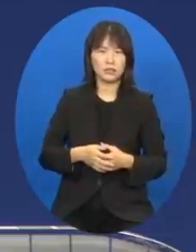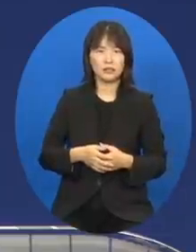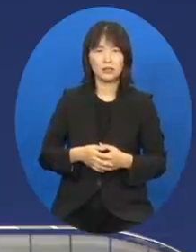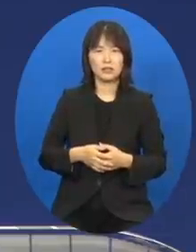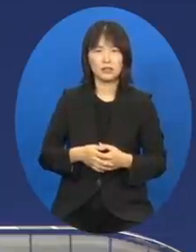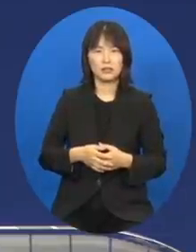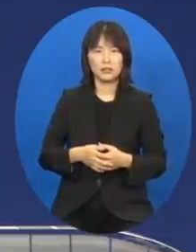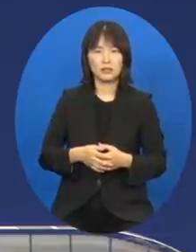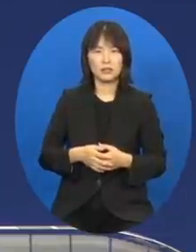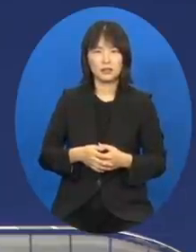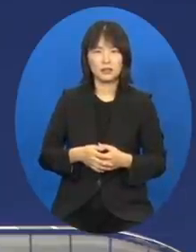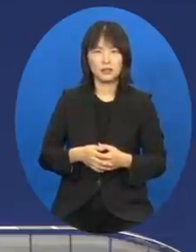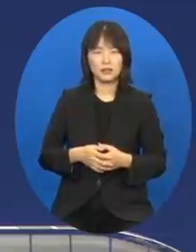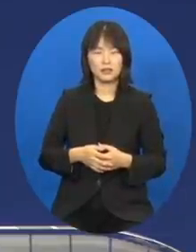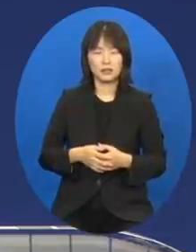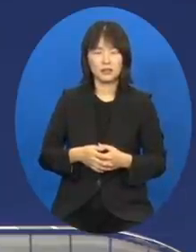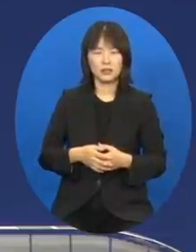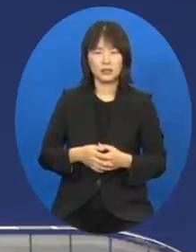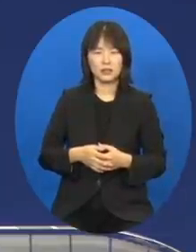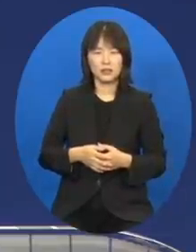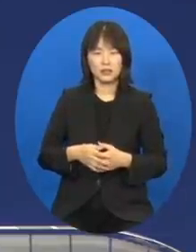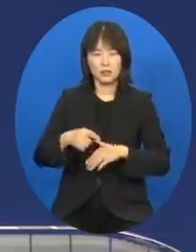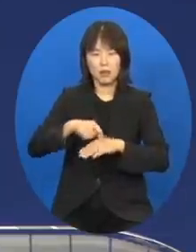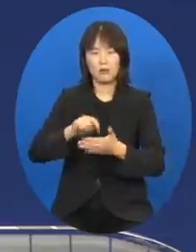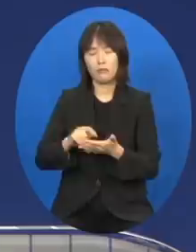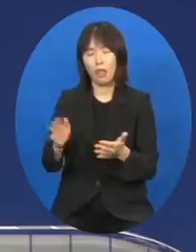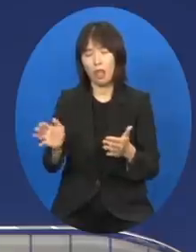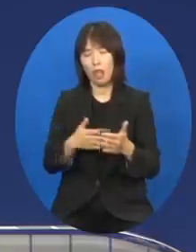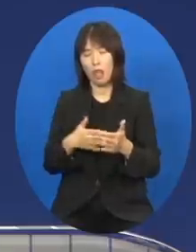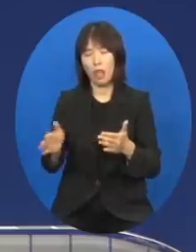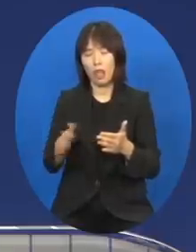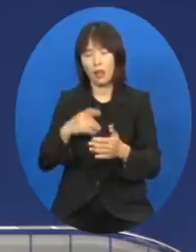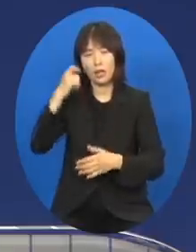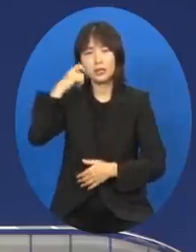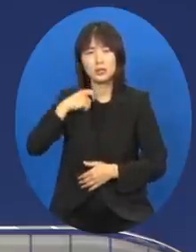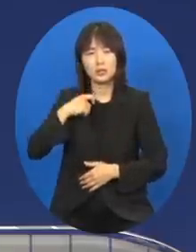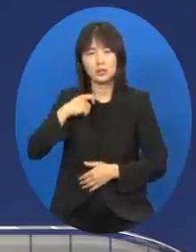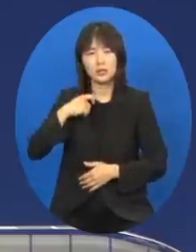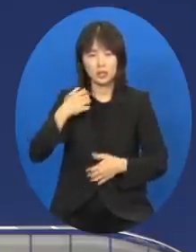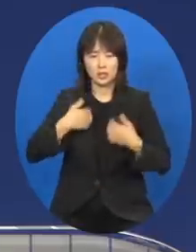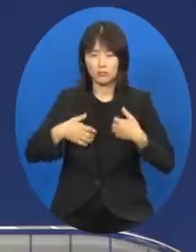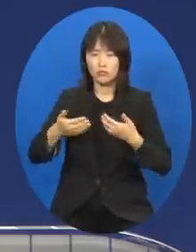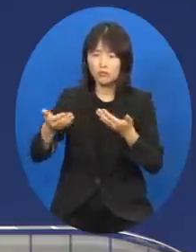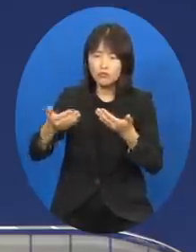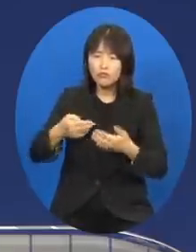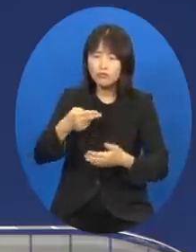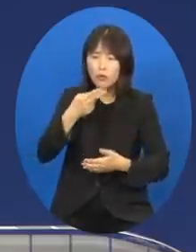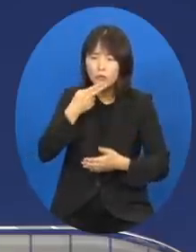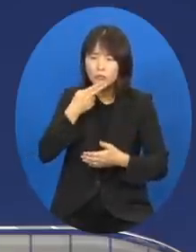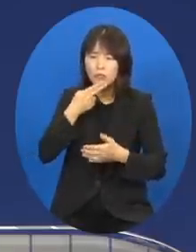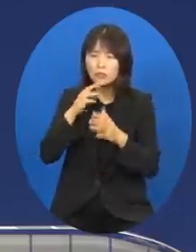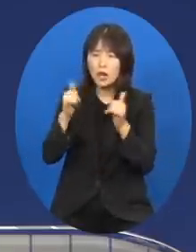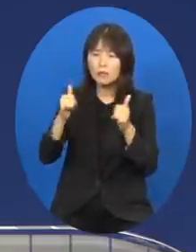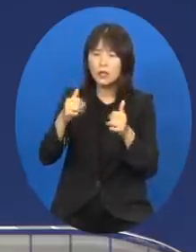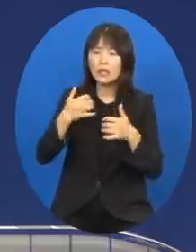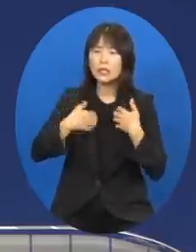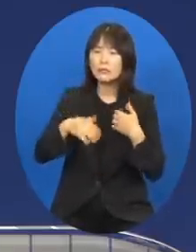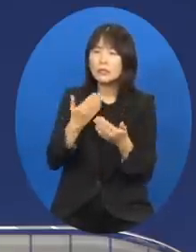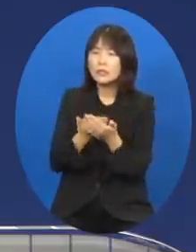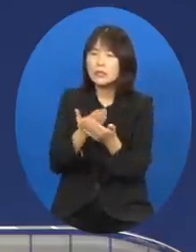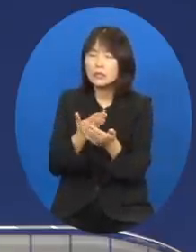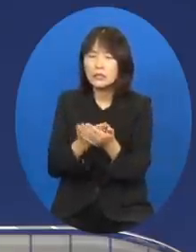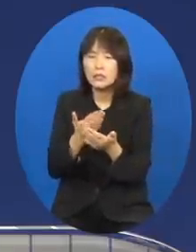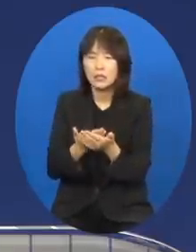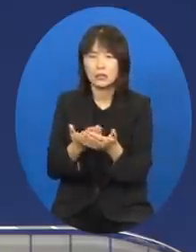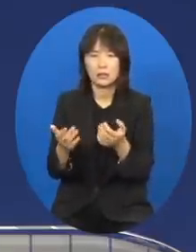그러니까 너무 허무해지는 거예요. 기쁨을 줄 수 없는 대상에게 기쁨을 구하니까. 그 기쁨은 진짜